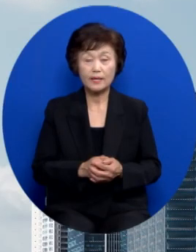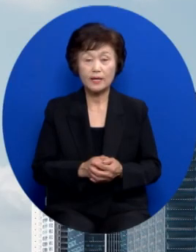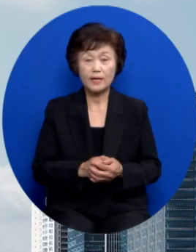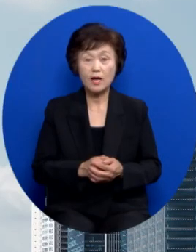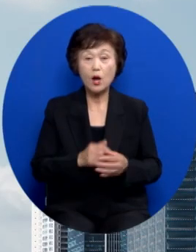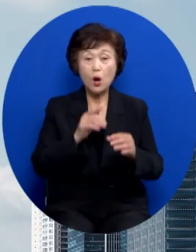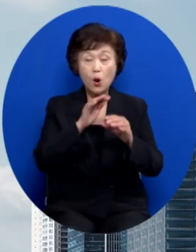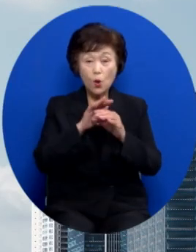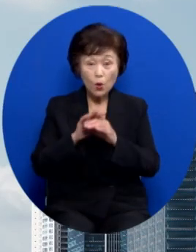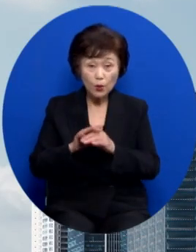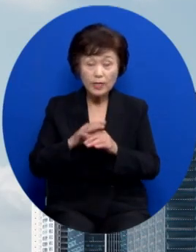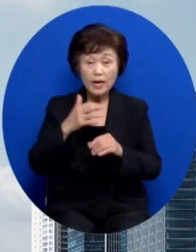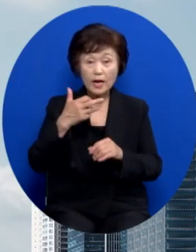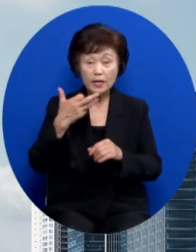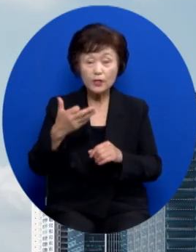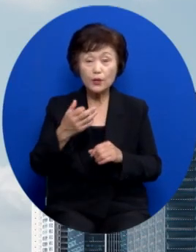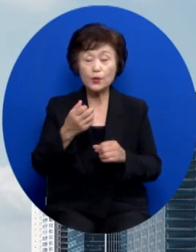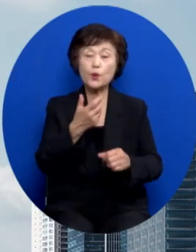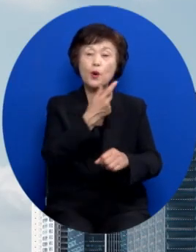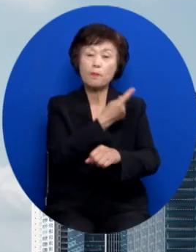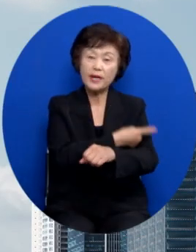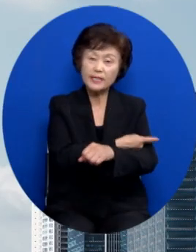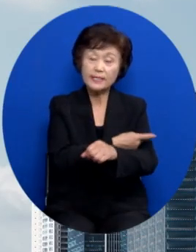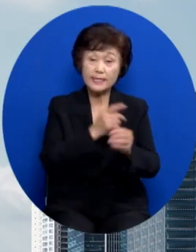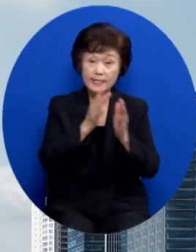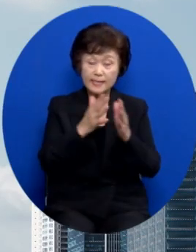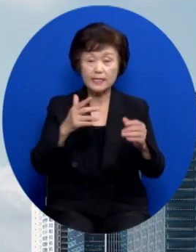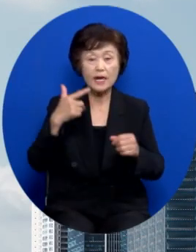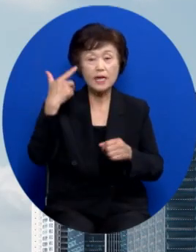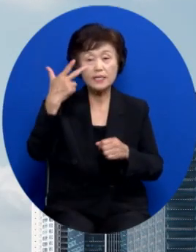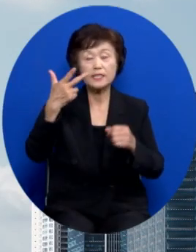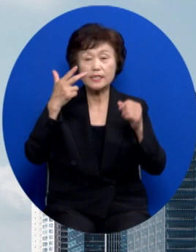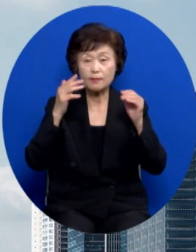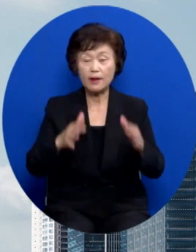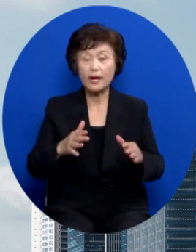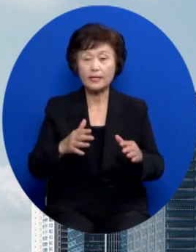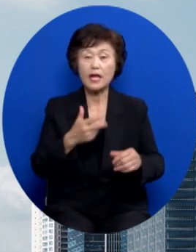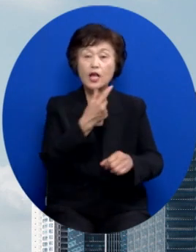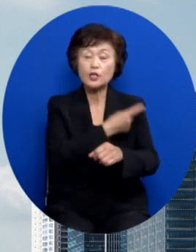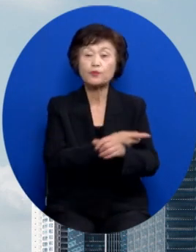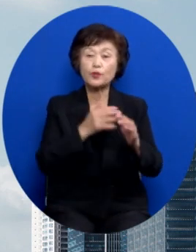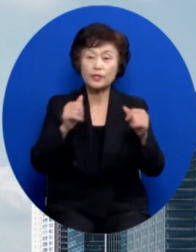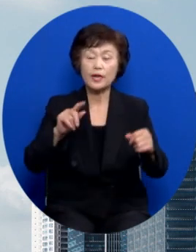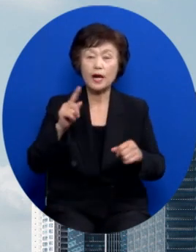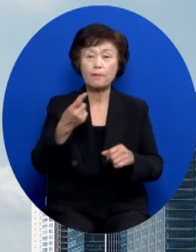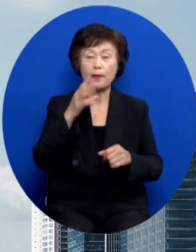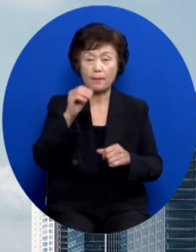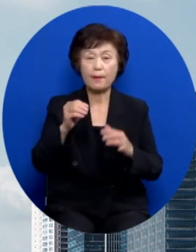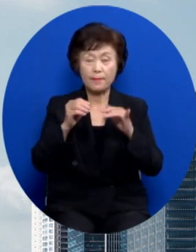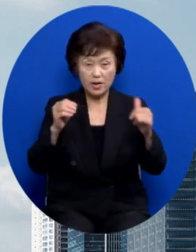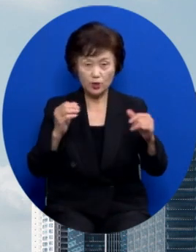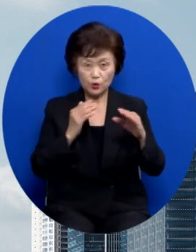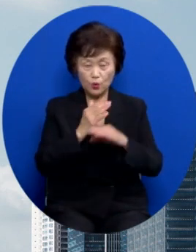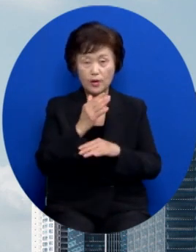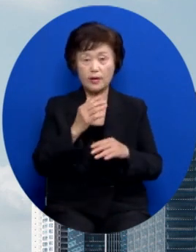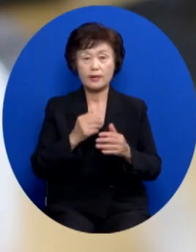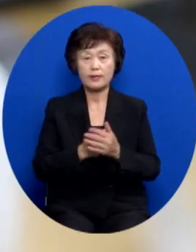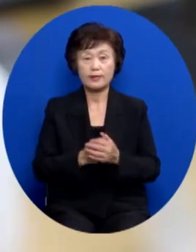정부가 코로나19 신규 백신 접종을 시작한 지 7일 만에 접종자가 100만 명을 넘어섰습니다.